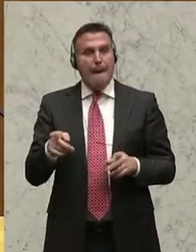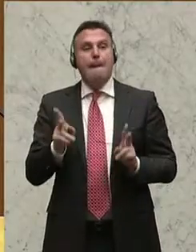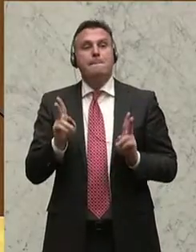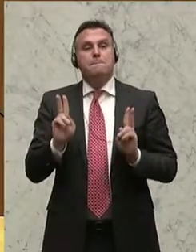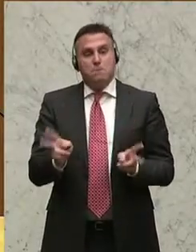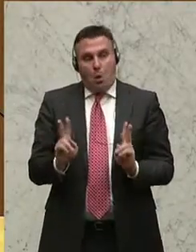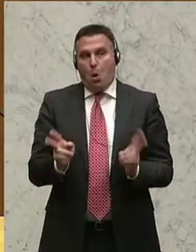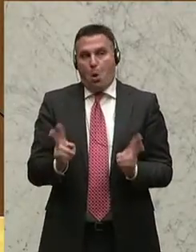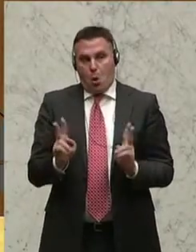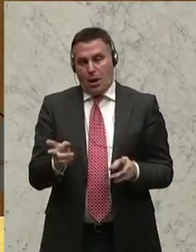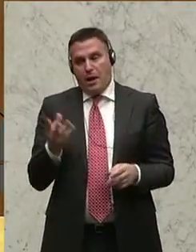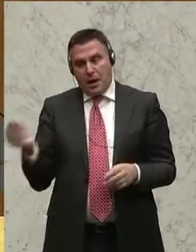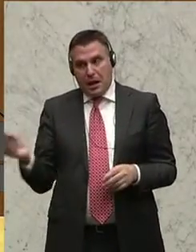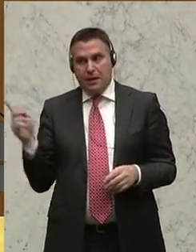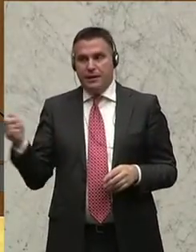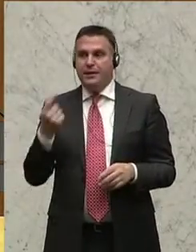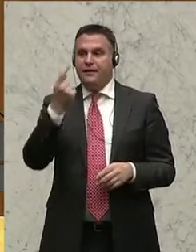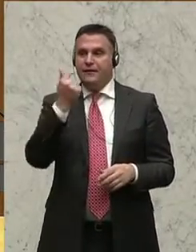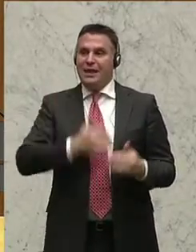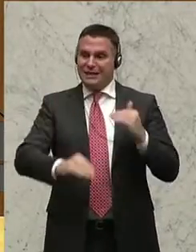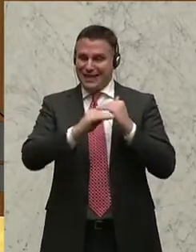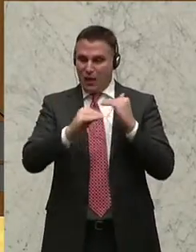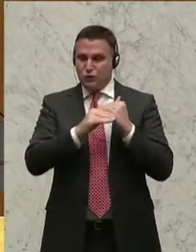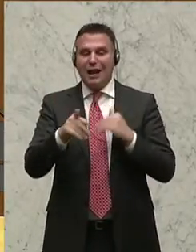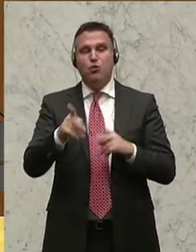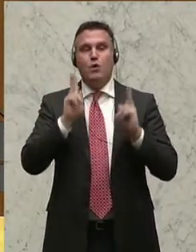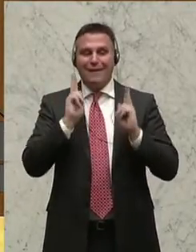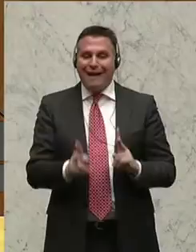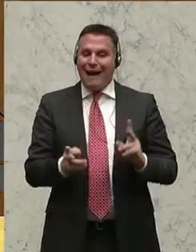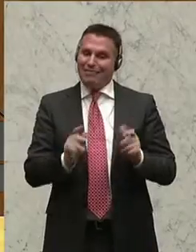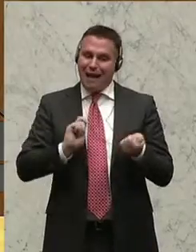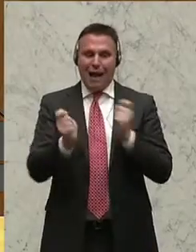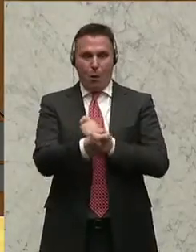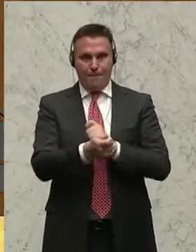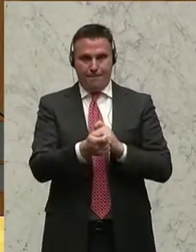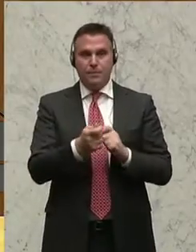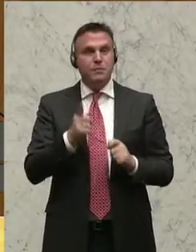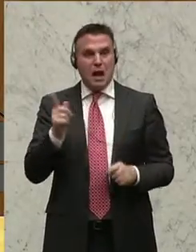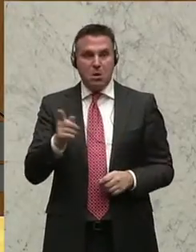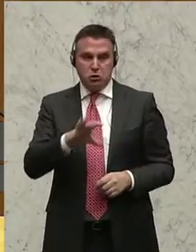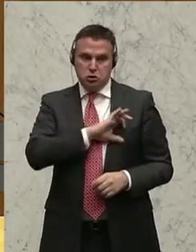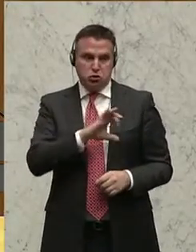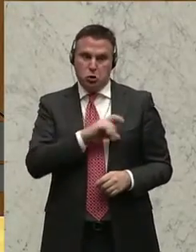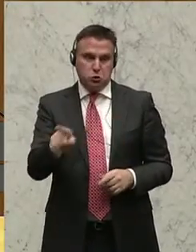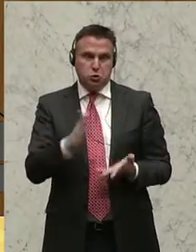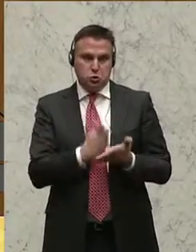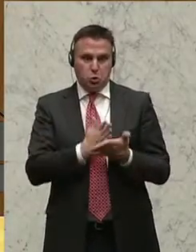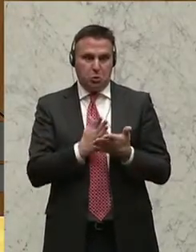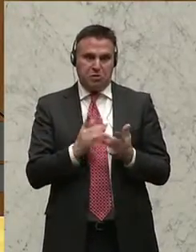gegeben, mit dem Sie den Finanzausgleich wirklich anders gestalten hätten können. Diese Chance ist verpasst